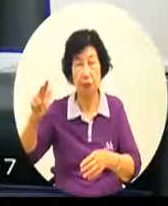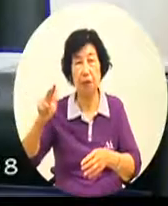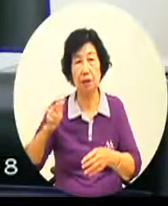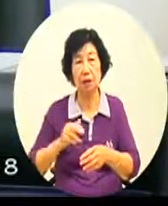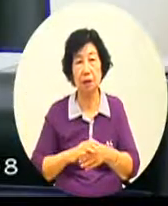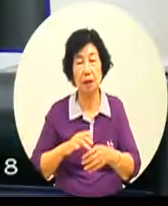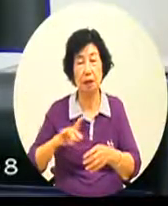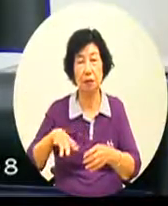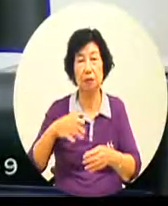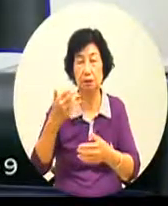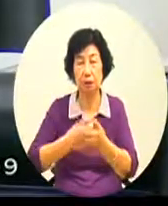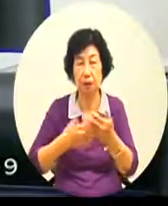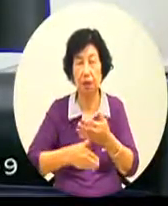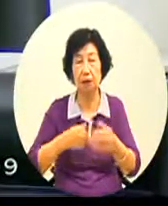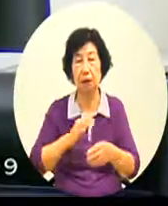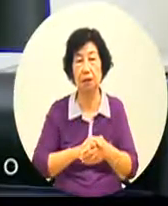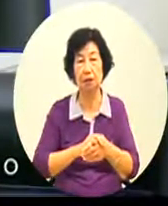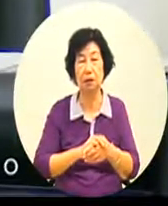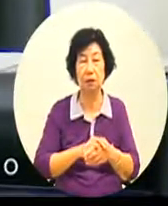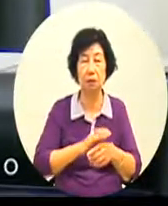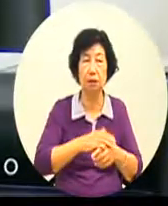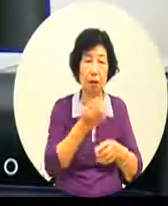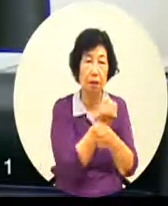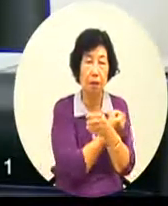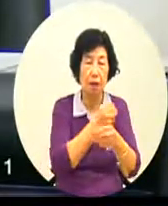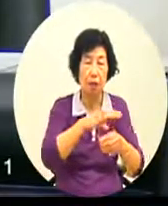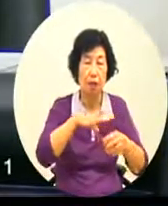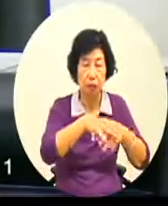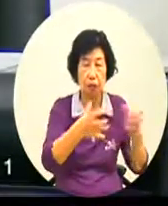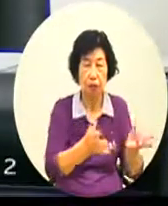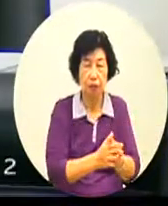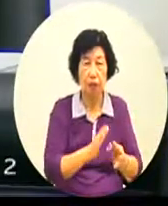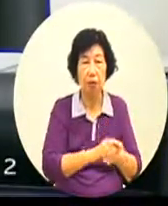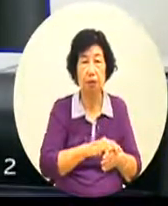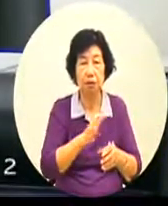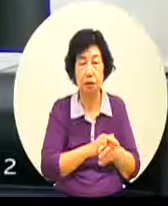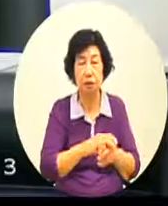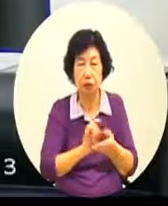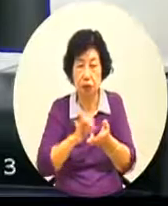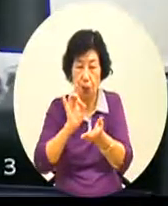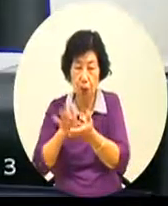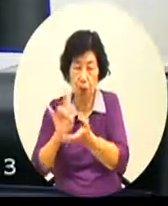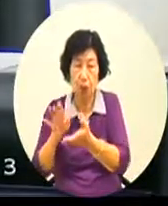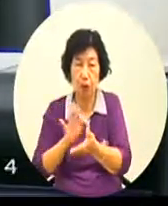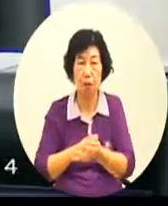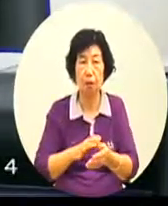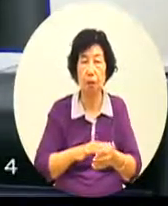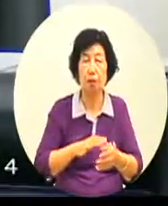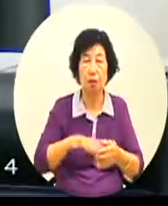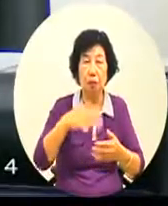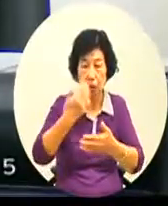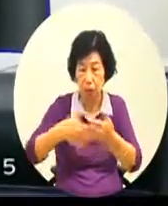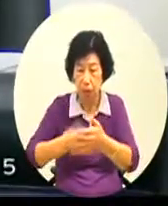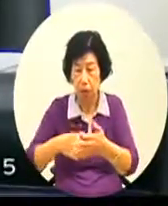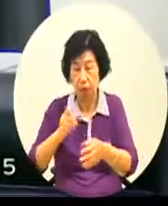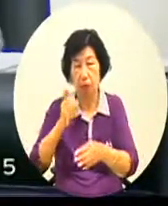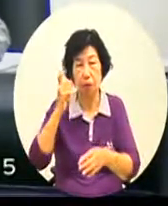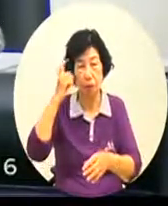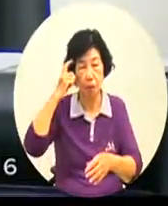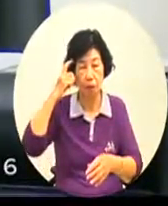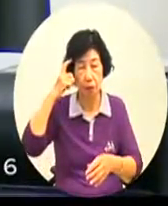了13天然后呢劳团会认为说那你又砍了我7天国定假日你又把我扣掉了14天